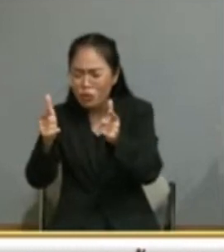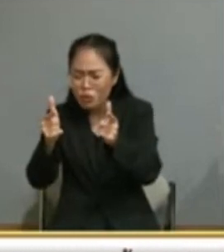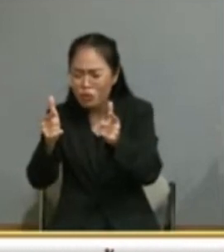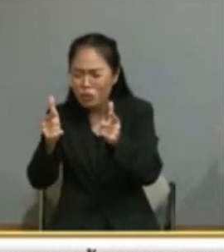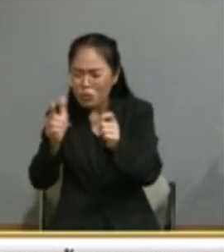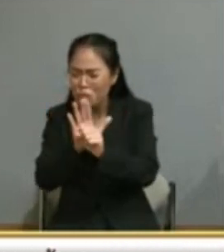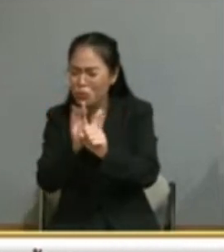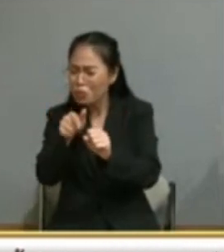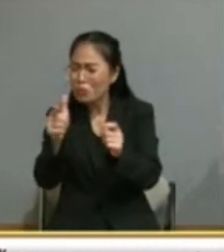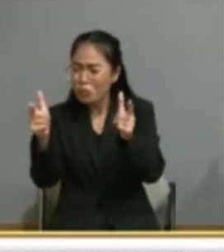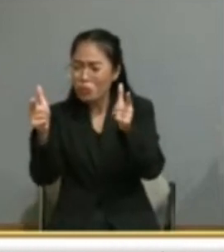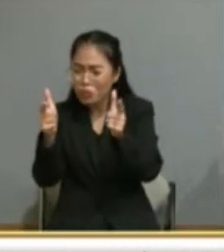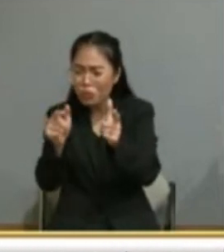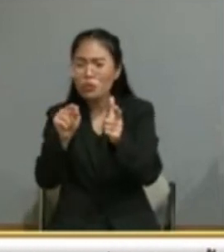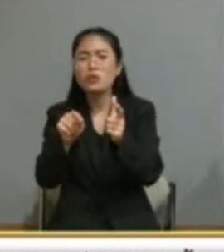หมดหมดแล้วใช่ไหม ที่